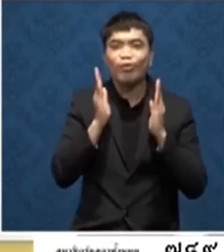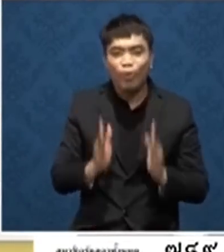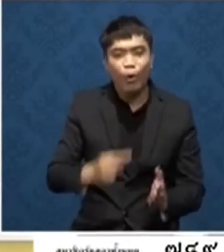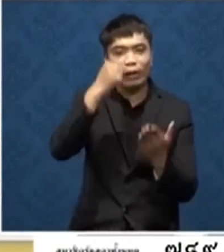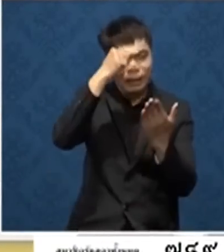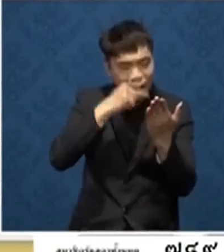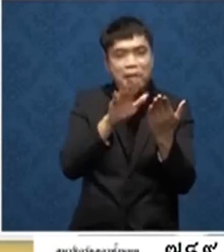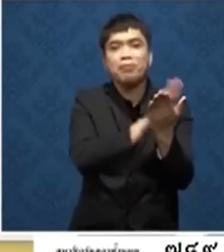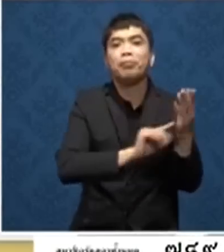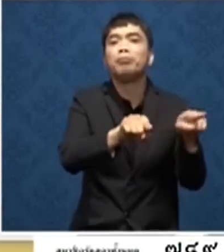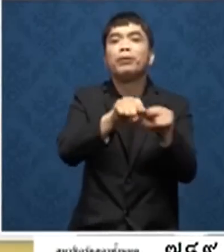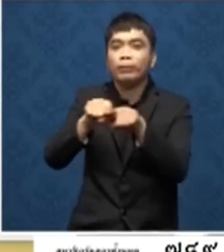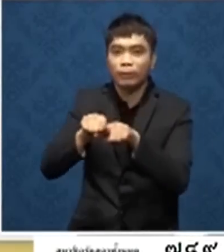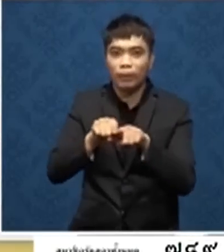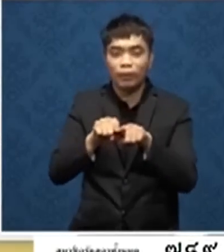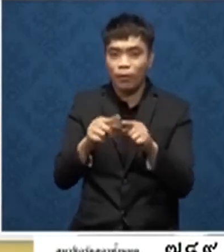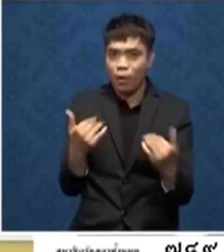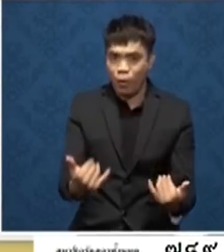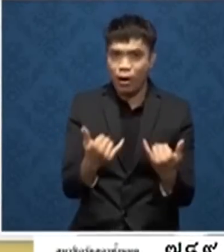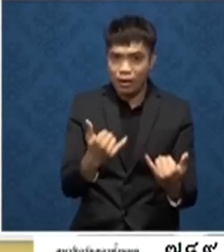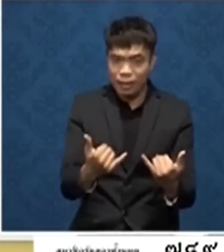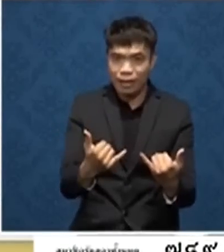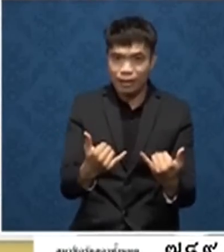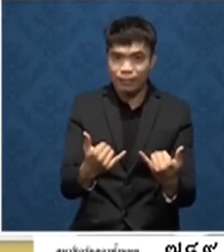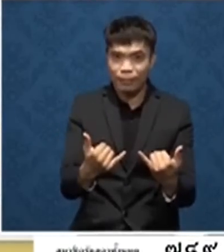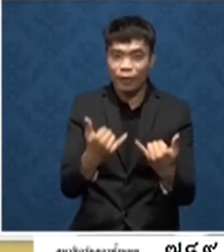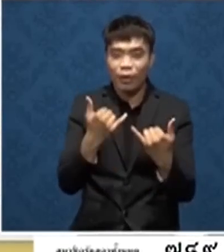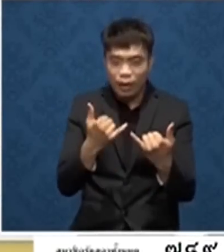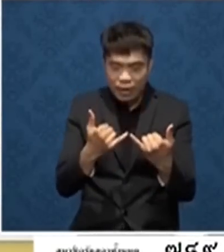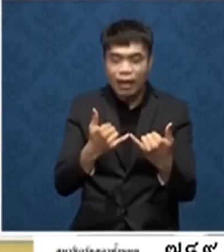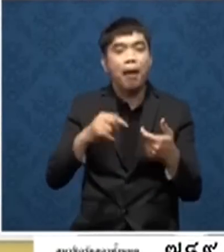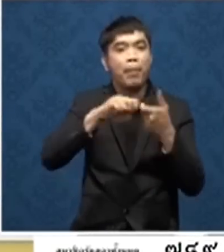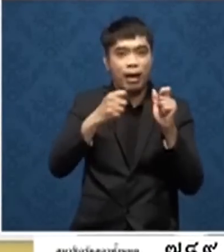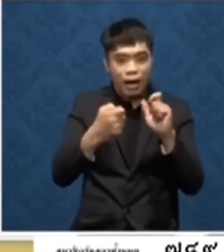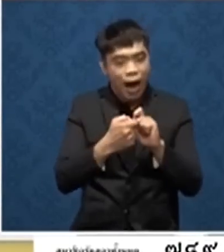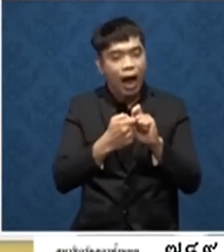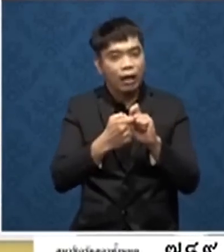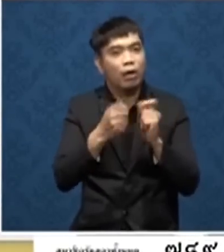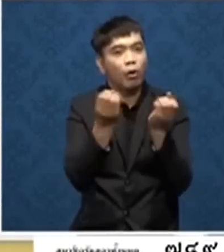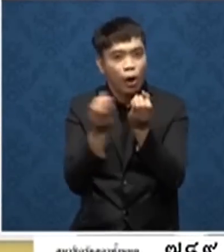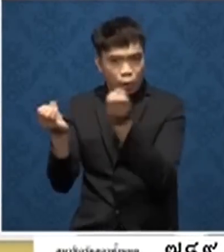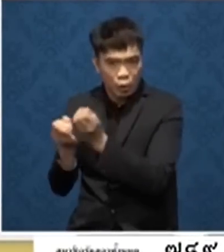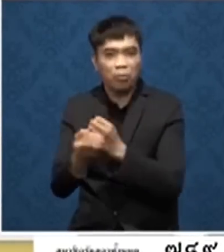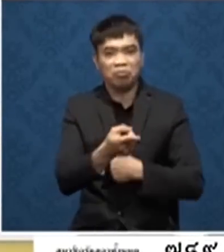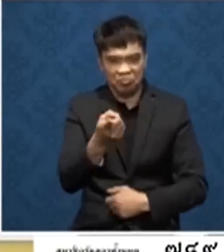ท่านมีส่วนที่จะนำปมในการขัดแย้งสู่บ้านเมืองนี้